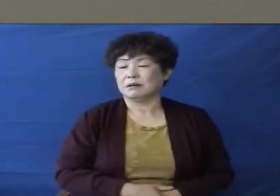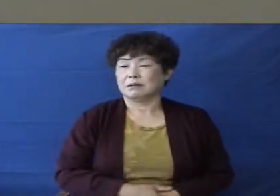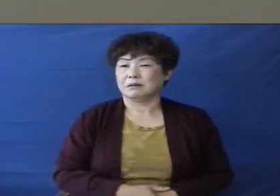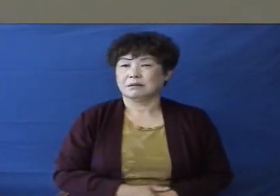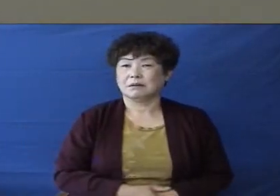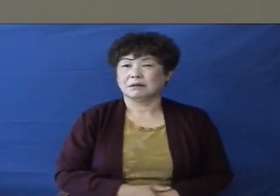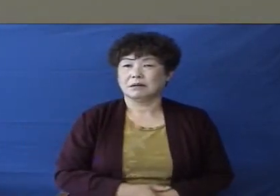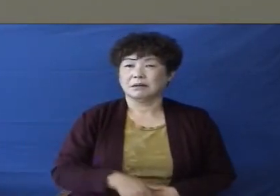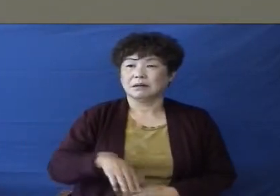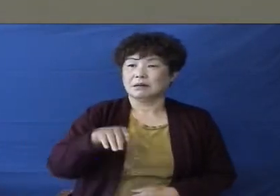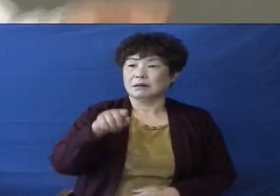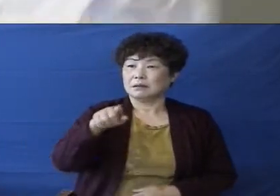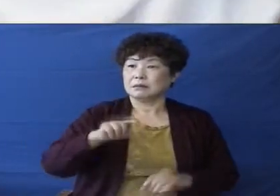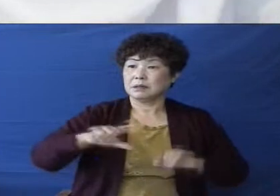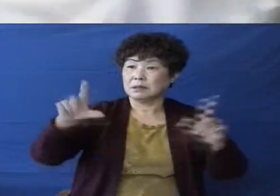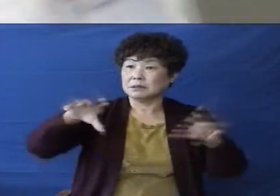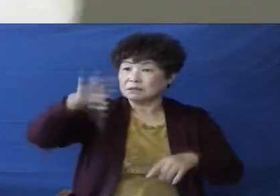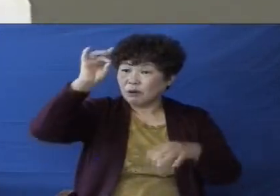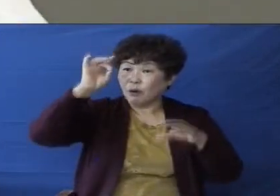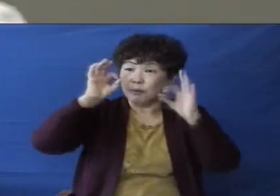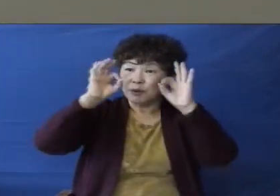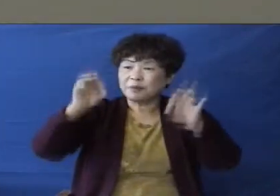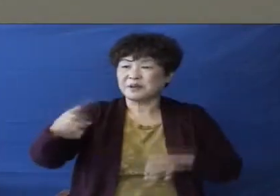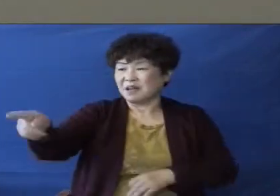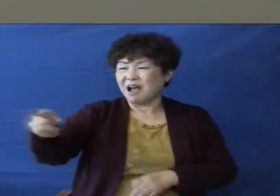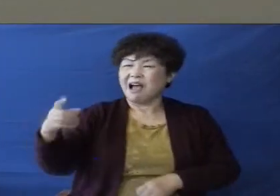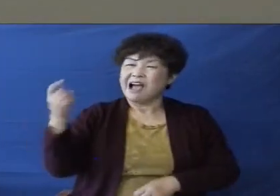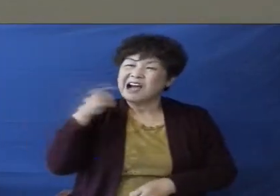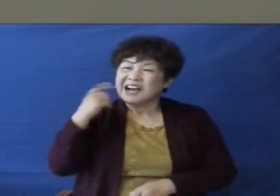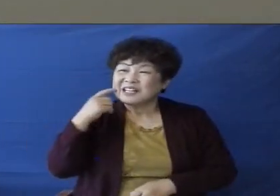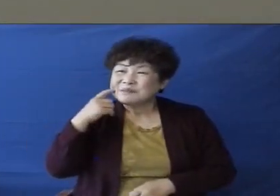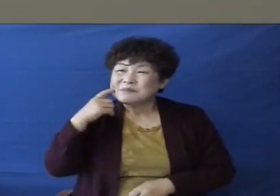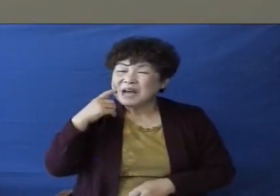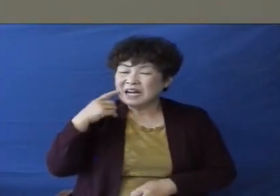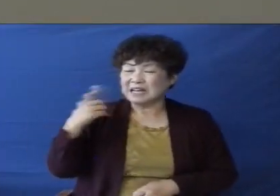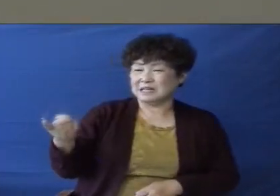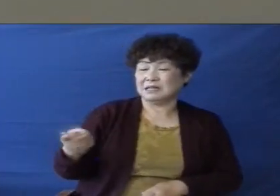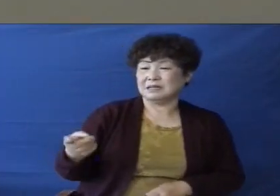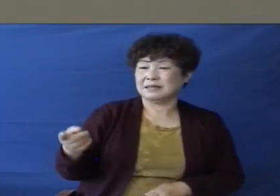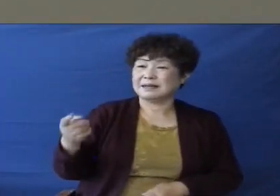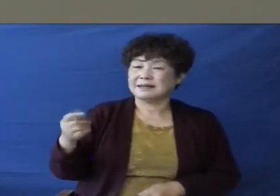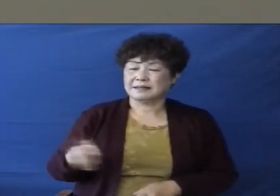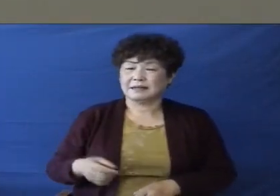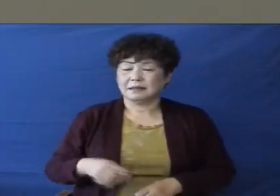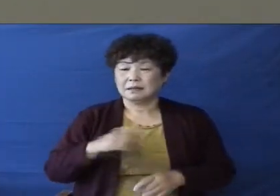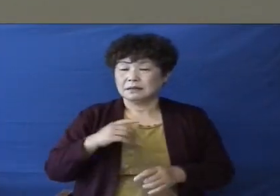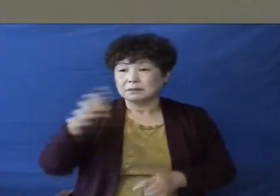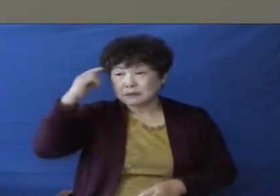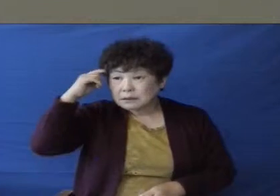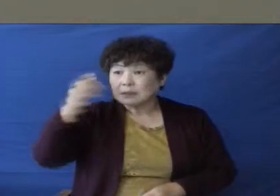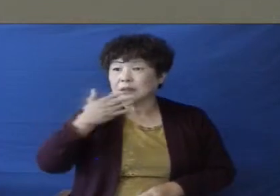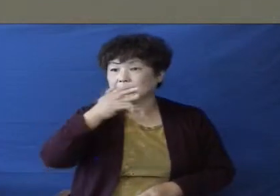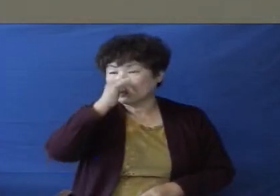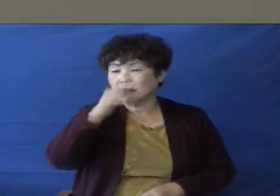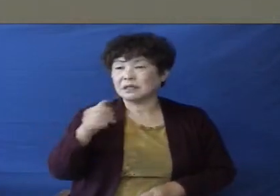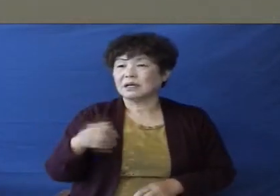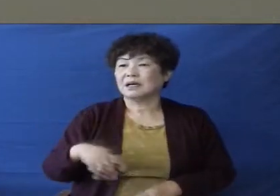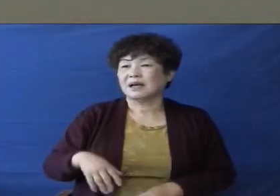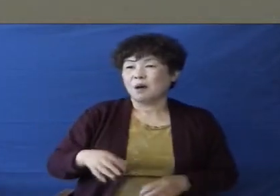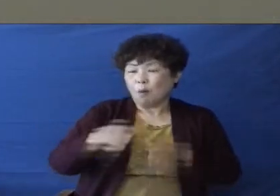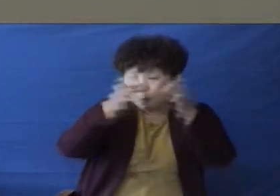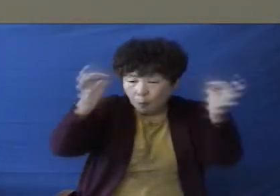그날 처음 보는 사람이면 어디 다른 데서 와서 쉬어야 한다고 이렇게 생각도 할 수 있잖아요 아 그래 그냥 그자리에서 어그